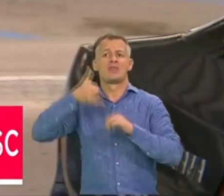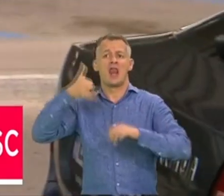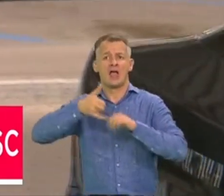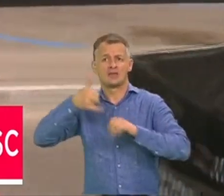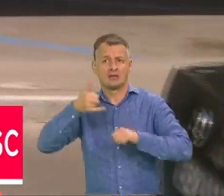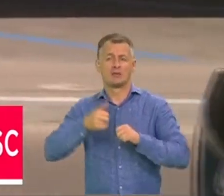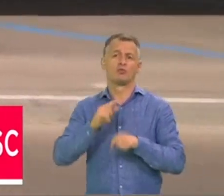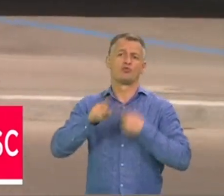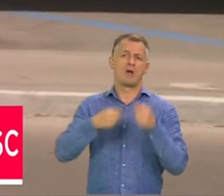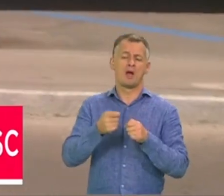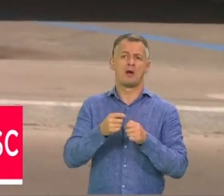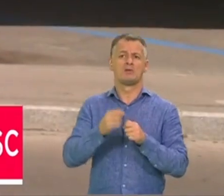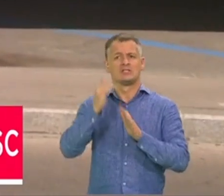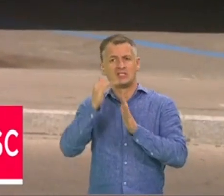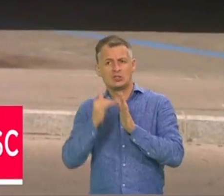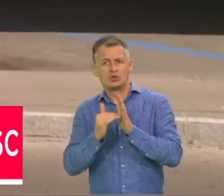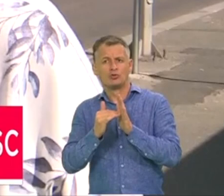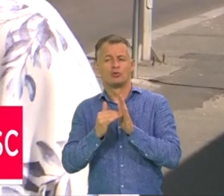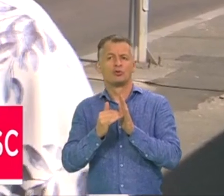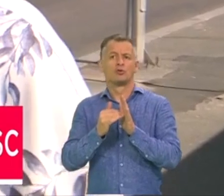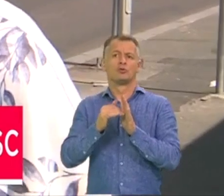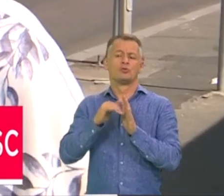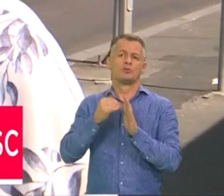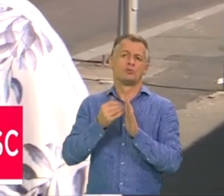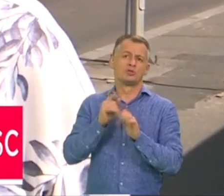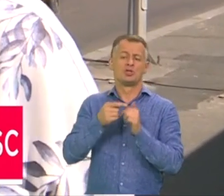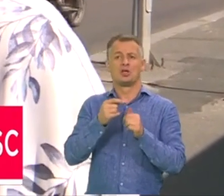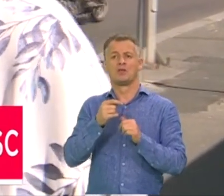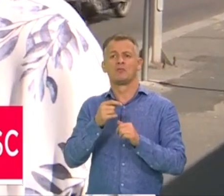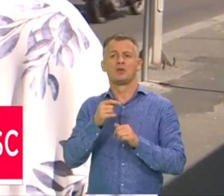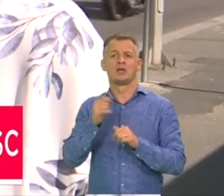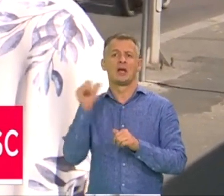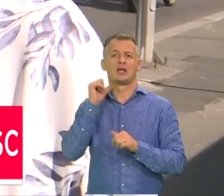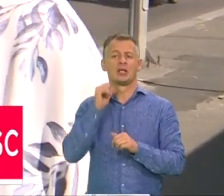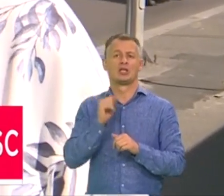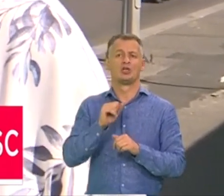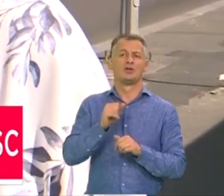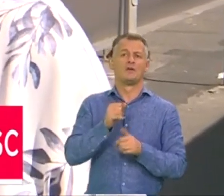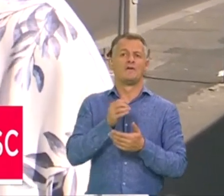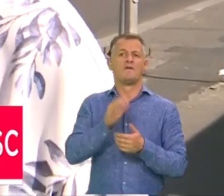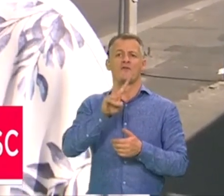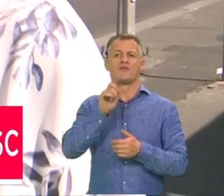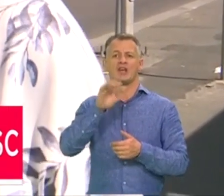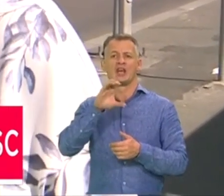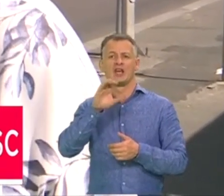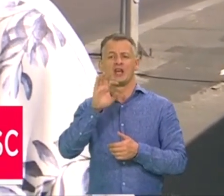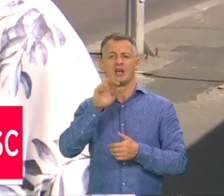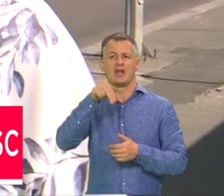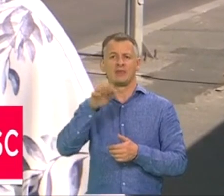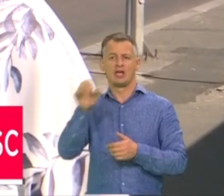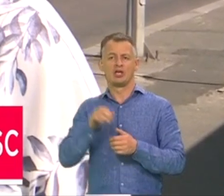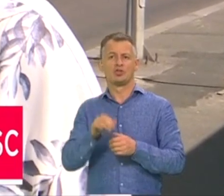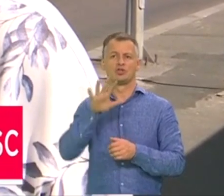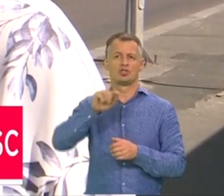după care a mai scăzut, și carnea. Am luat niște vinete cu 5,89, deci 6 lei, ceea ce nu